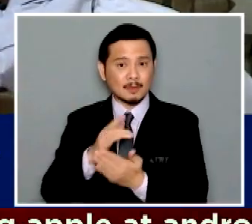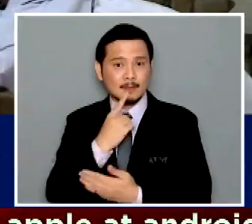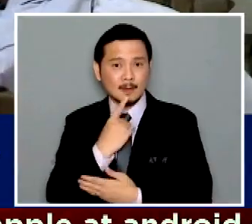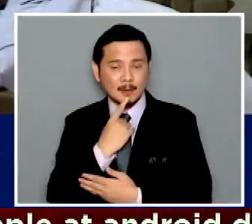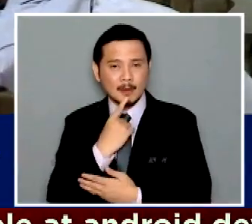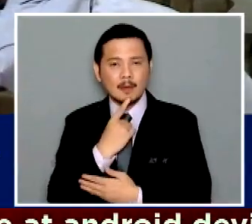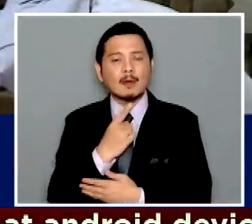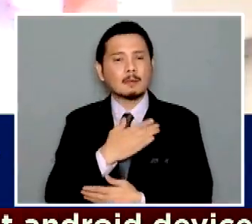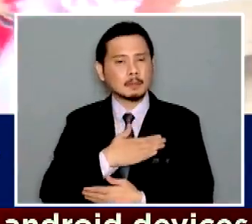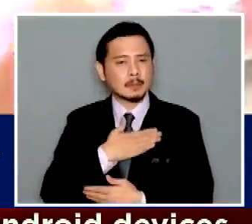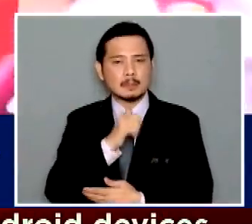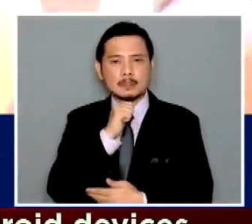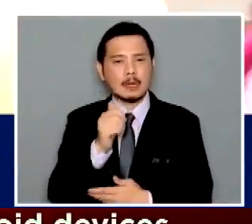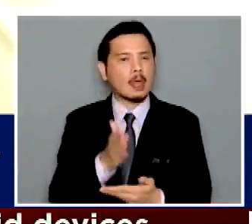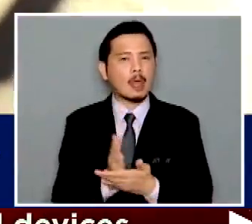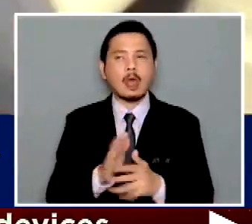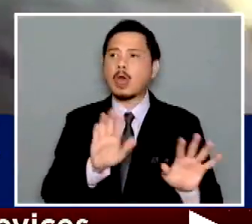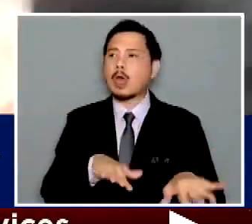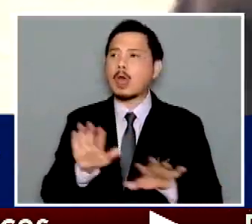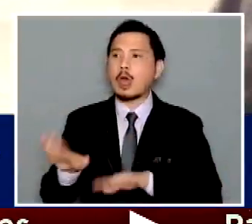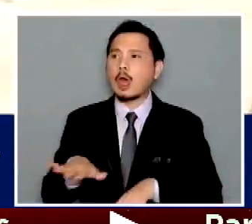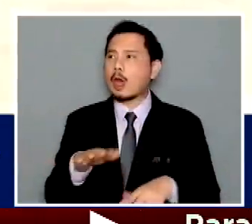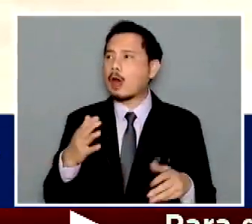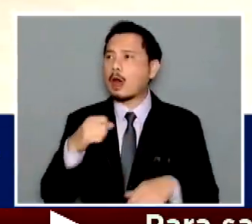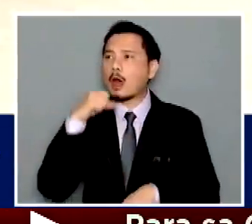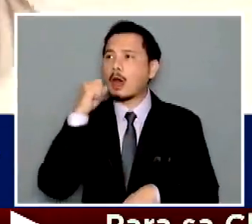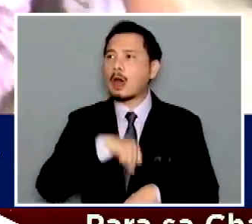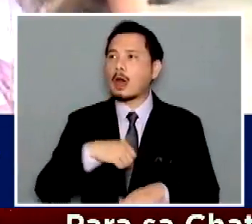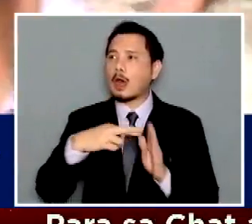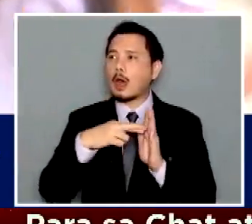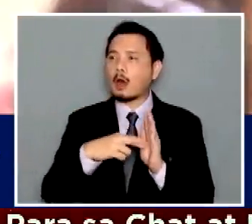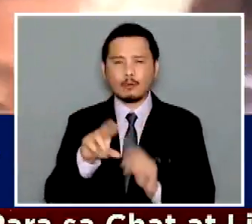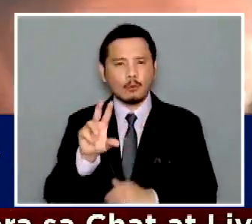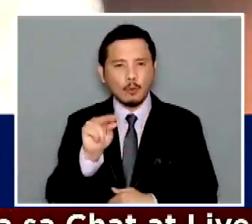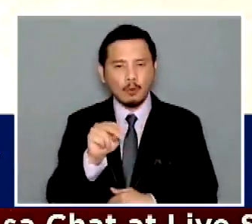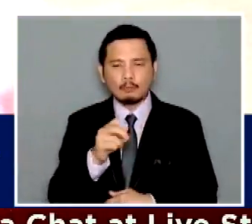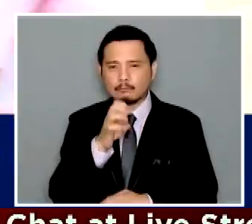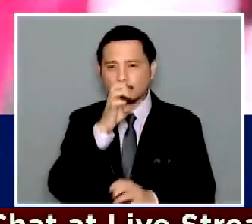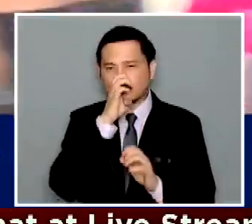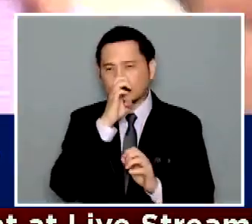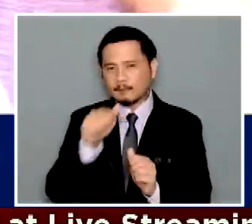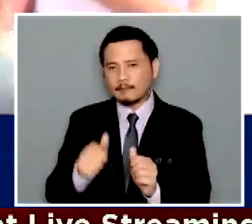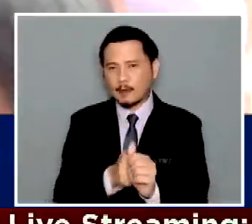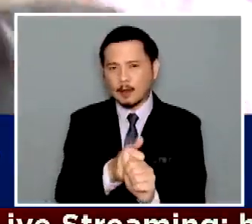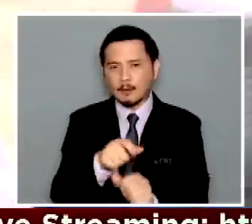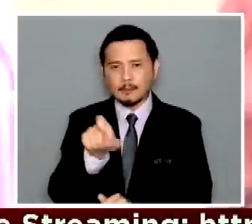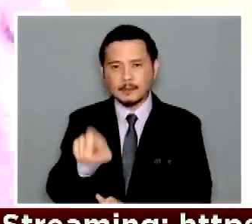kampante ang mga estudyante sa health protocols sa muling pagtapak sa mga eskwela.